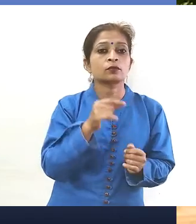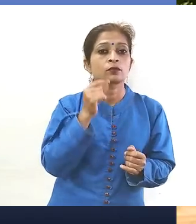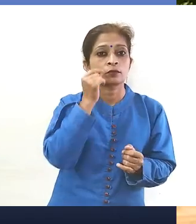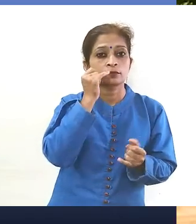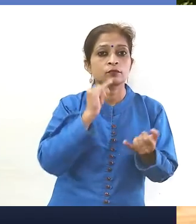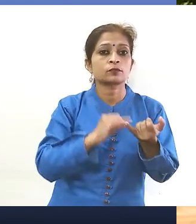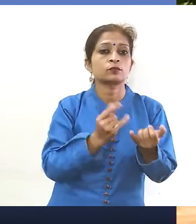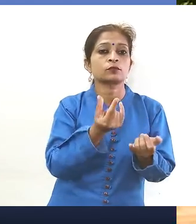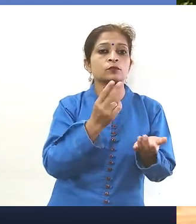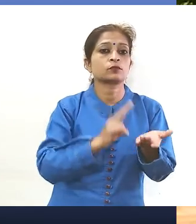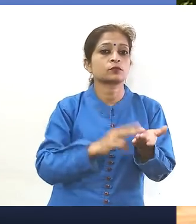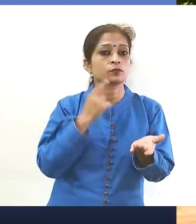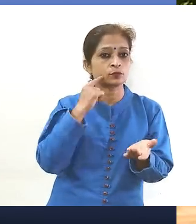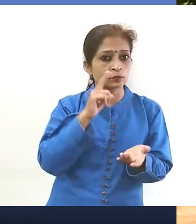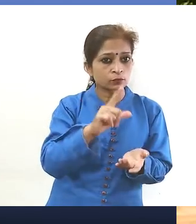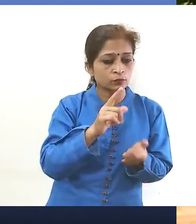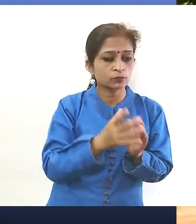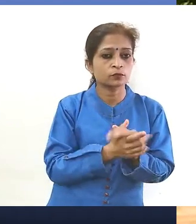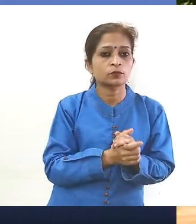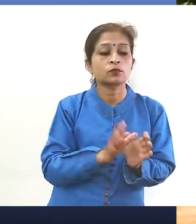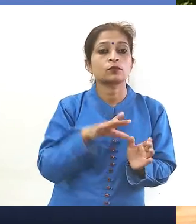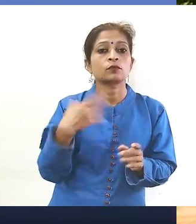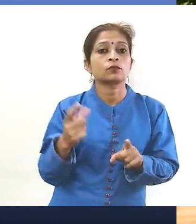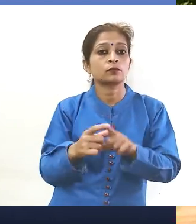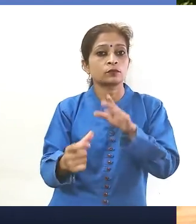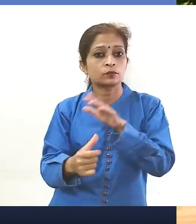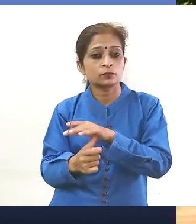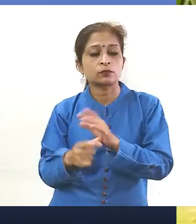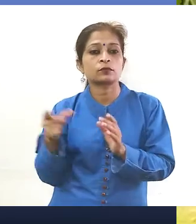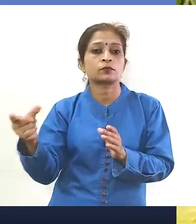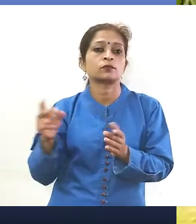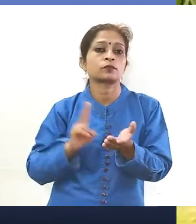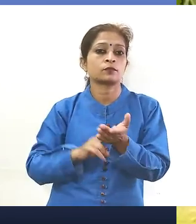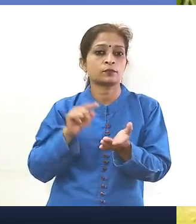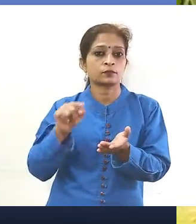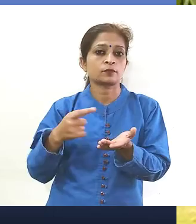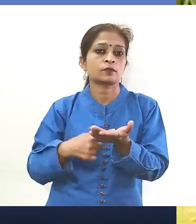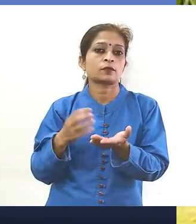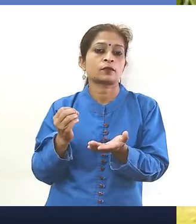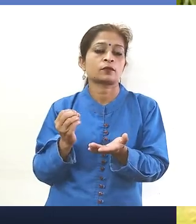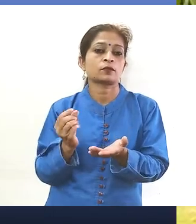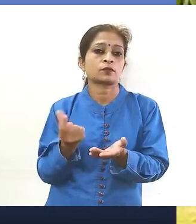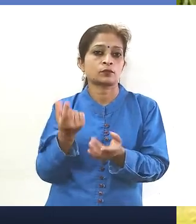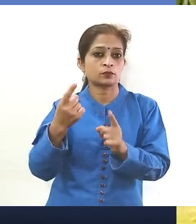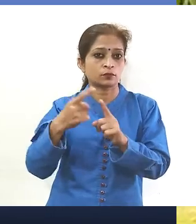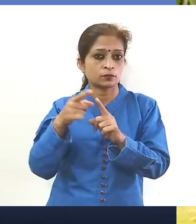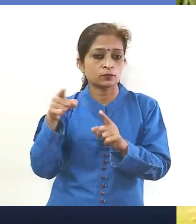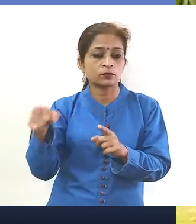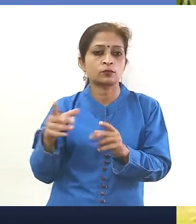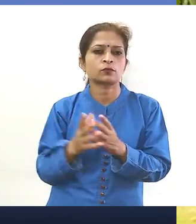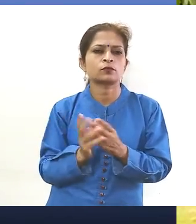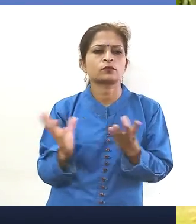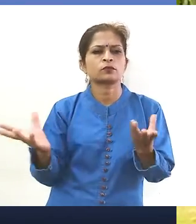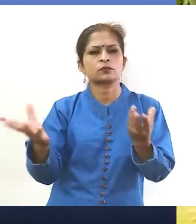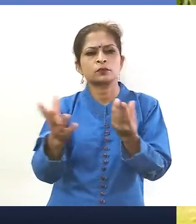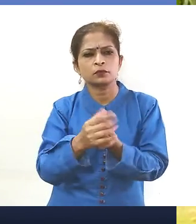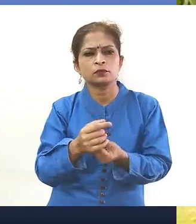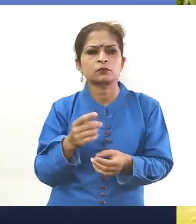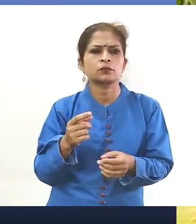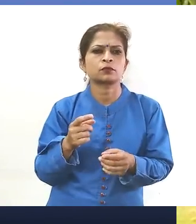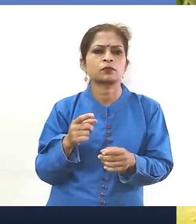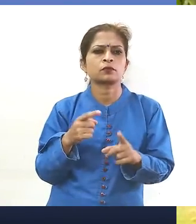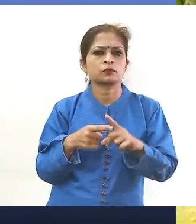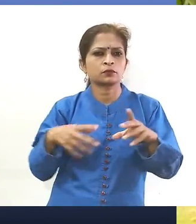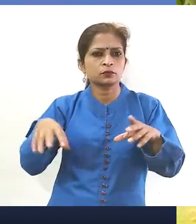को और डायरेक्टर श्री नचिकेता जी सहित इस सेवा साधना में लगे हुए सब